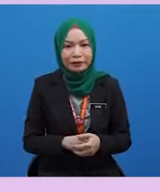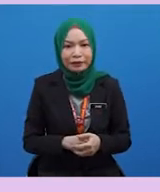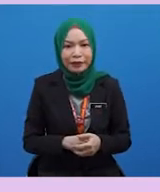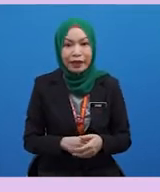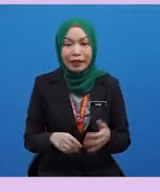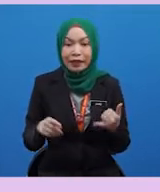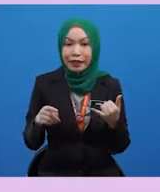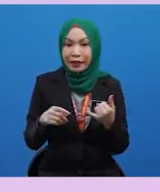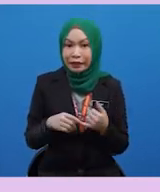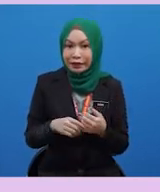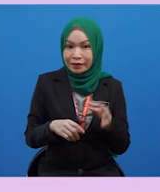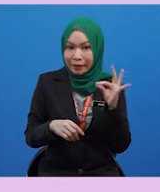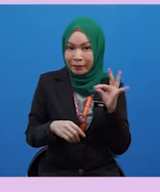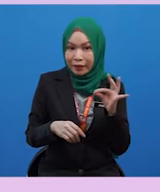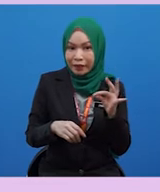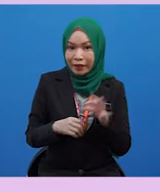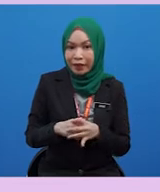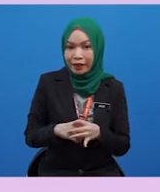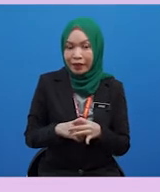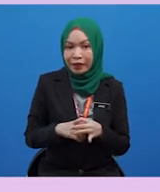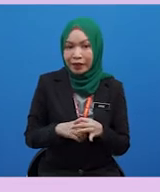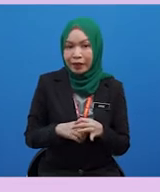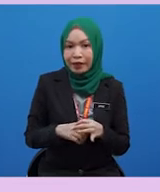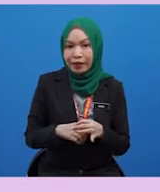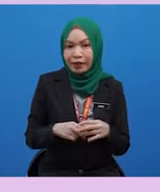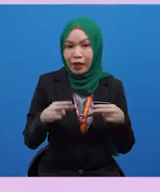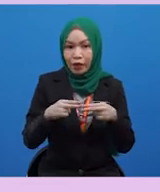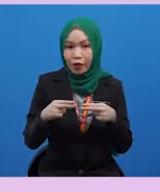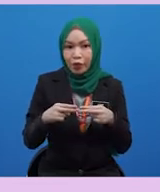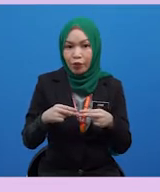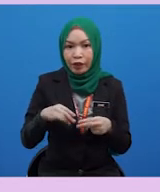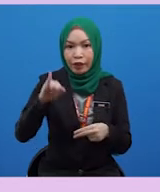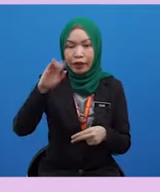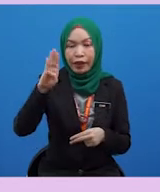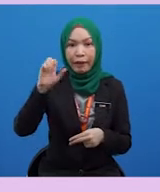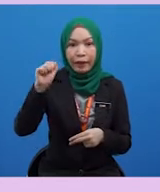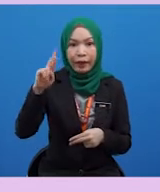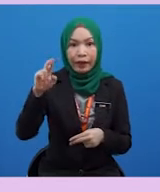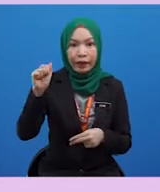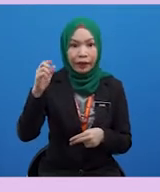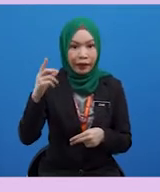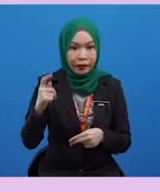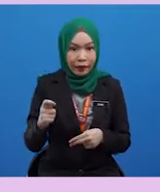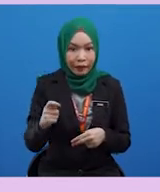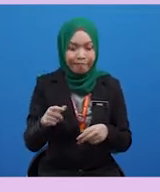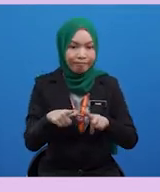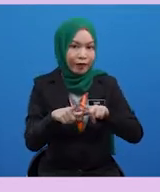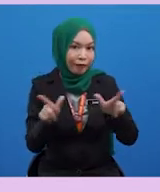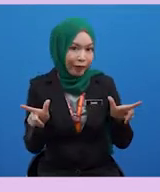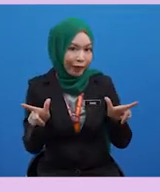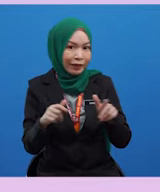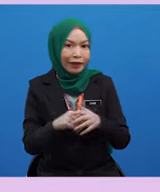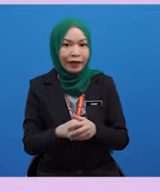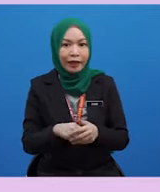Kesembilan, hubungan ibarat. Contoh wacana, Mak Liha sering menangis dan